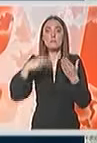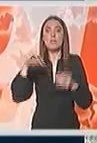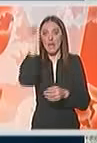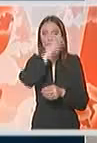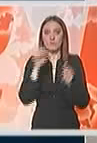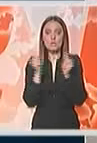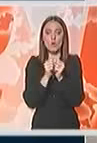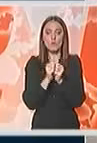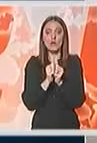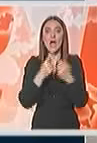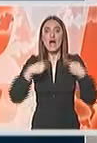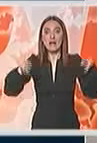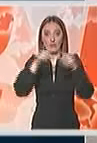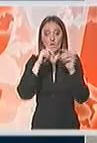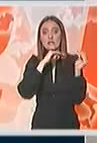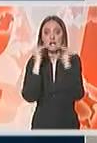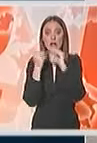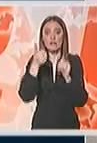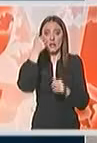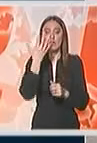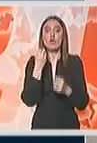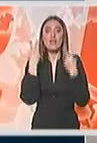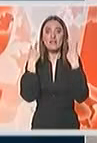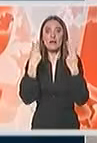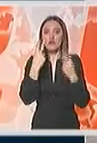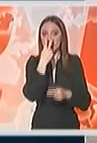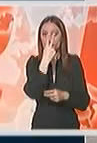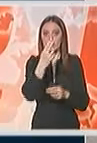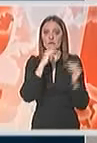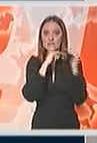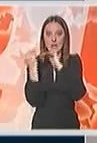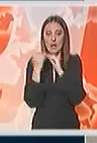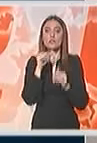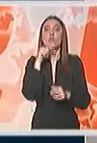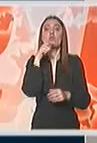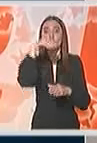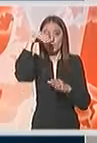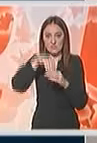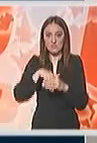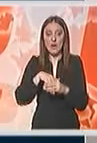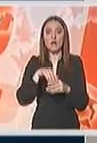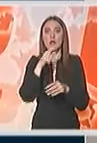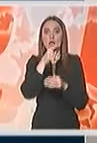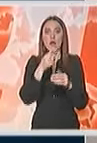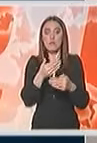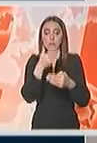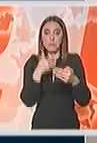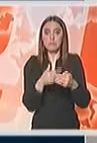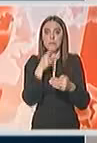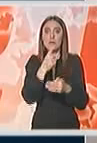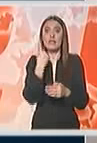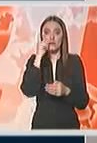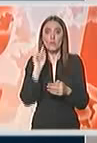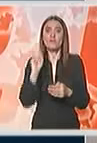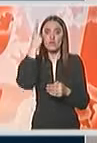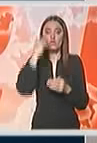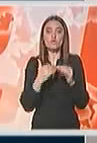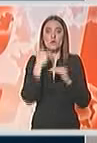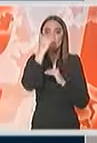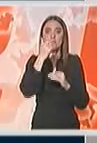unija. Regionalna saradnja je jedna od najbitnijih vidova saradnje i ona je u stvari predvorje za jednu višu